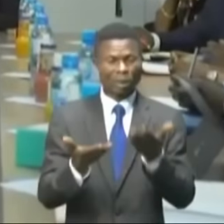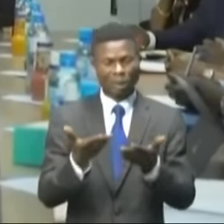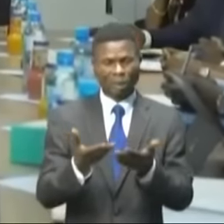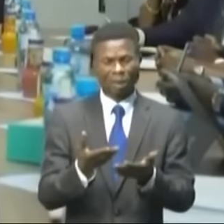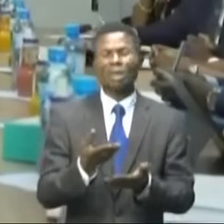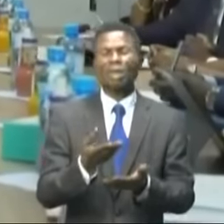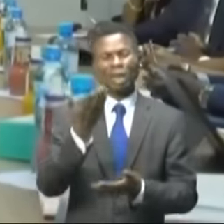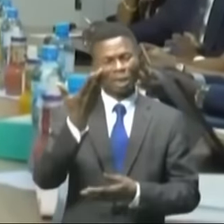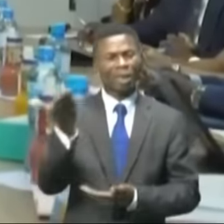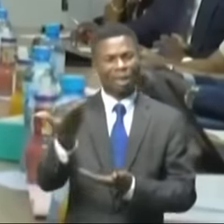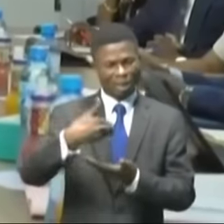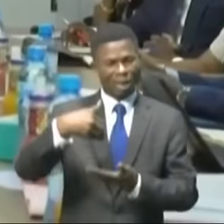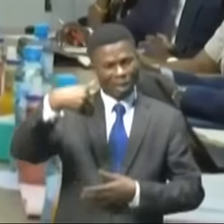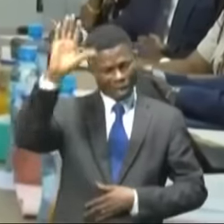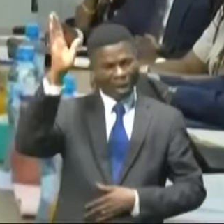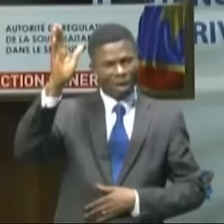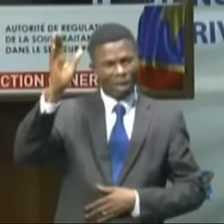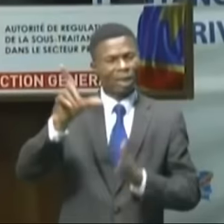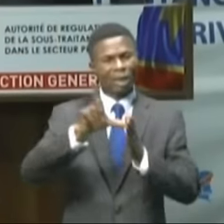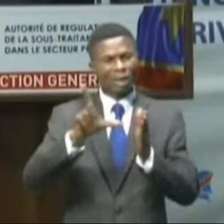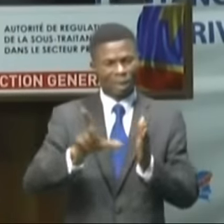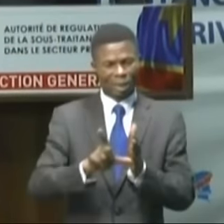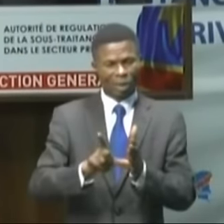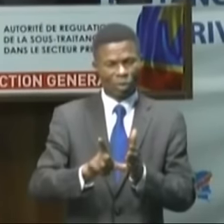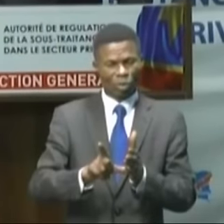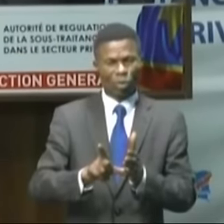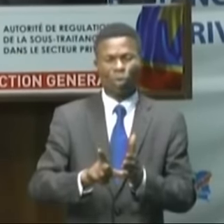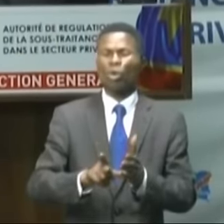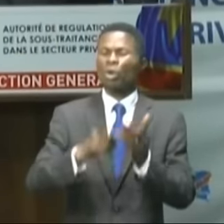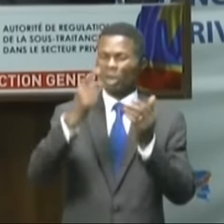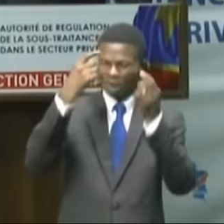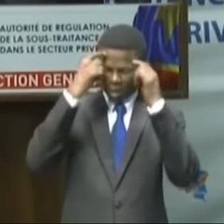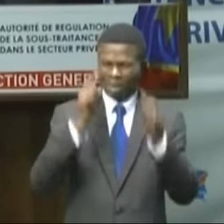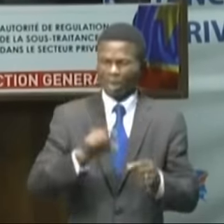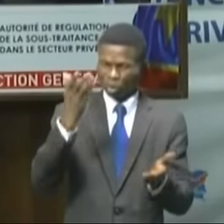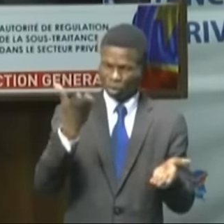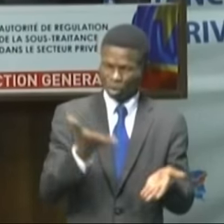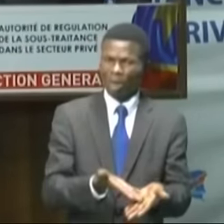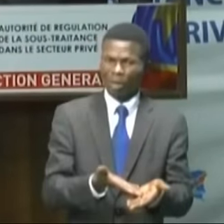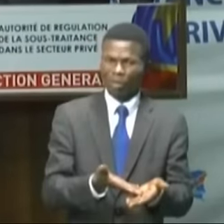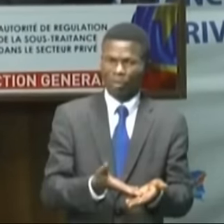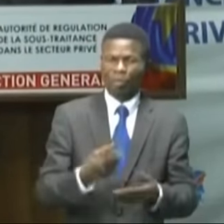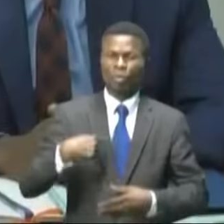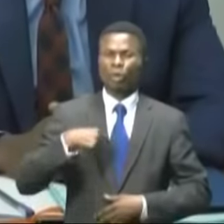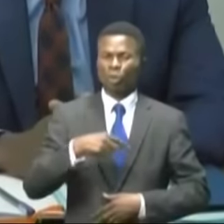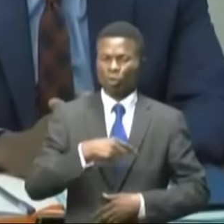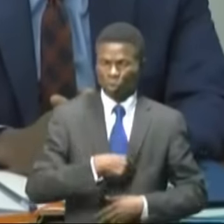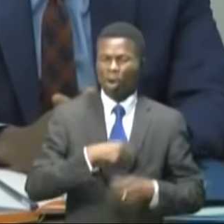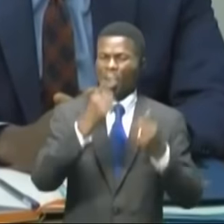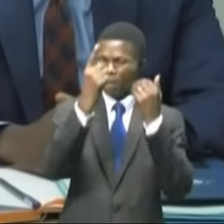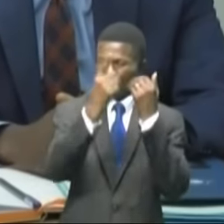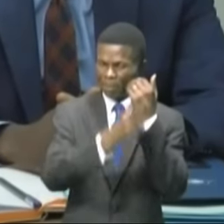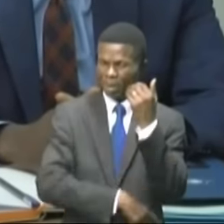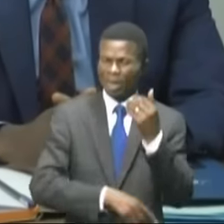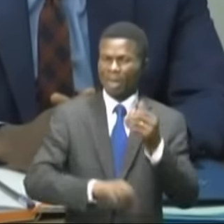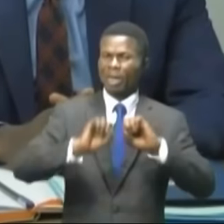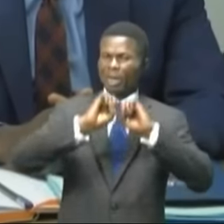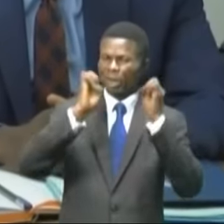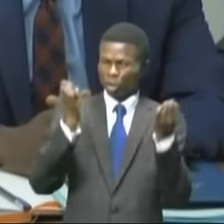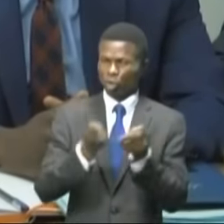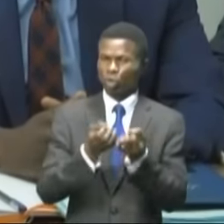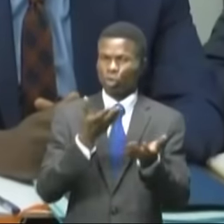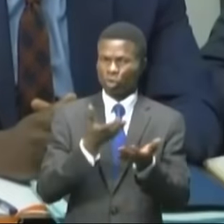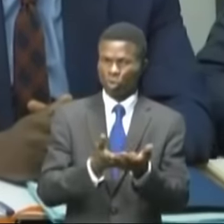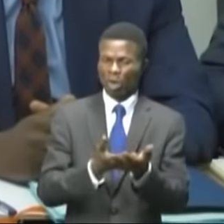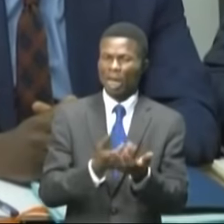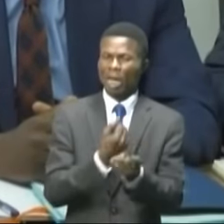qu'il n'y a jamais eu de loi sans des mesures contraignantes. Et nous allons maintenant les contraindre à